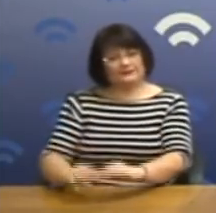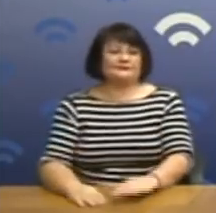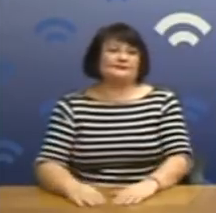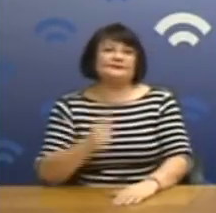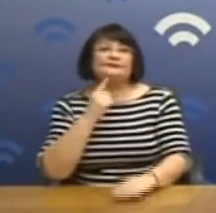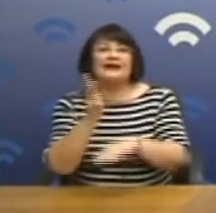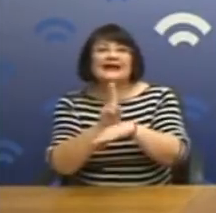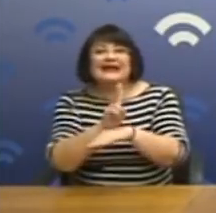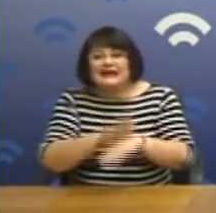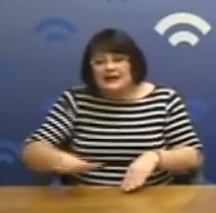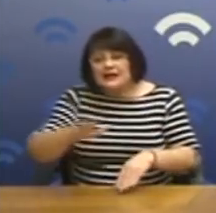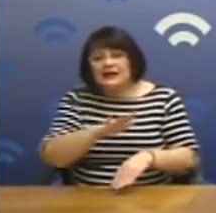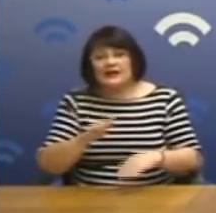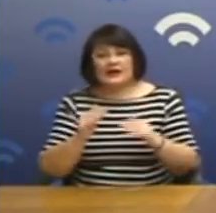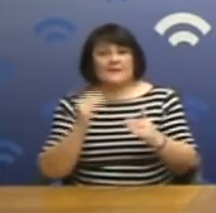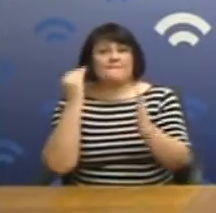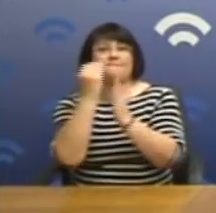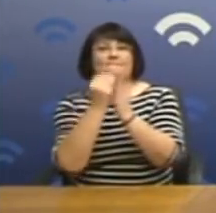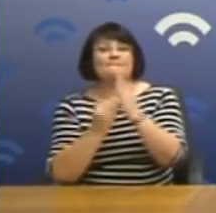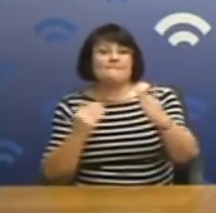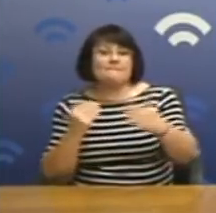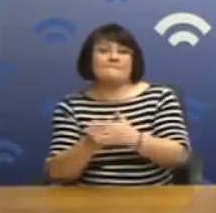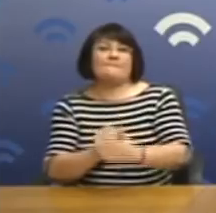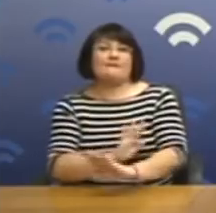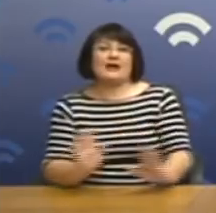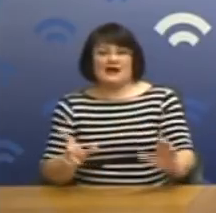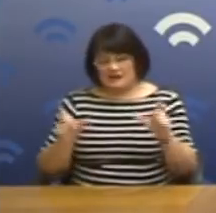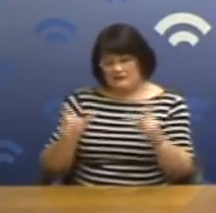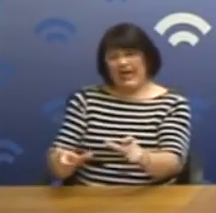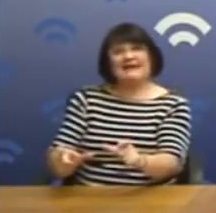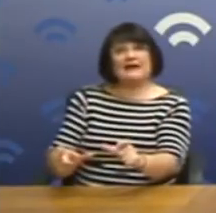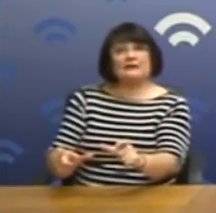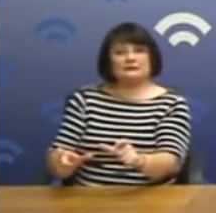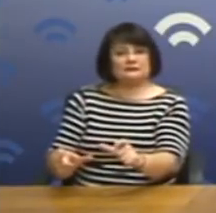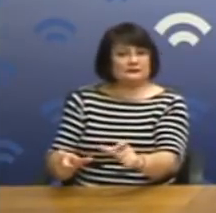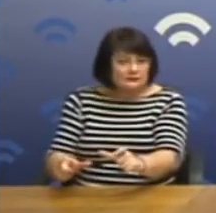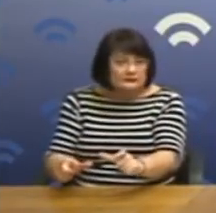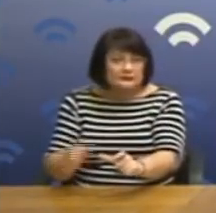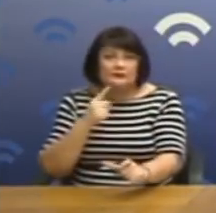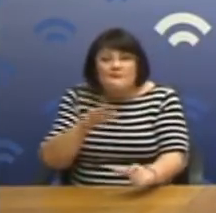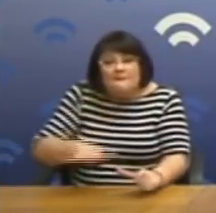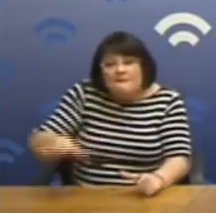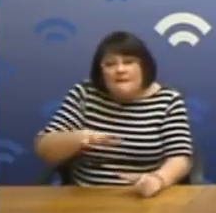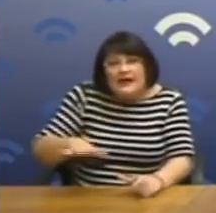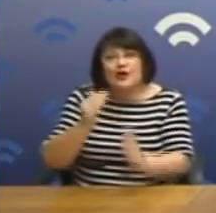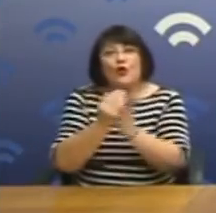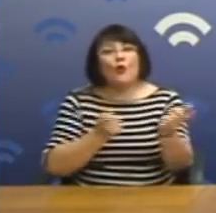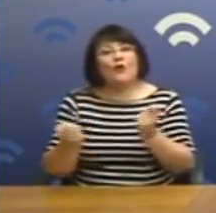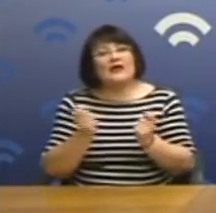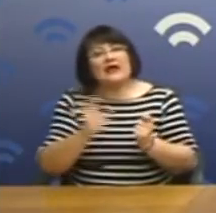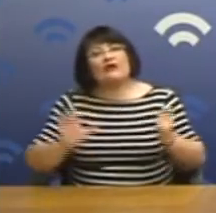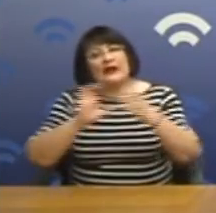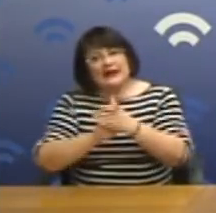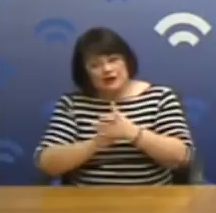γεωγραφικό περιορισμό, δηλαδή τον εγκλωβισμό σε συγκεκριμένη περιοχή που προβλέπει άλλωστε και η οδηγία της Ευρωπαϊκής Ένωσης, την